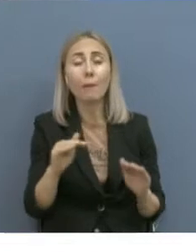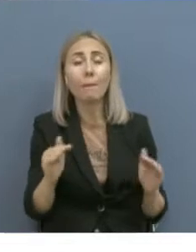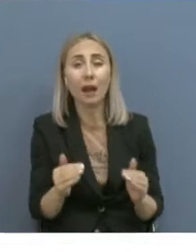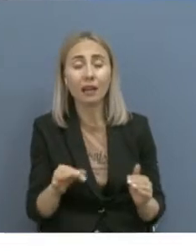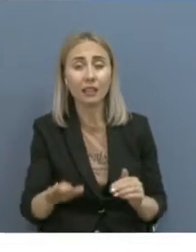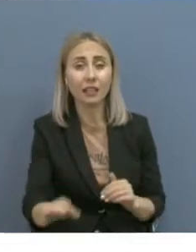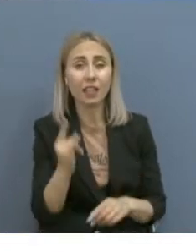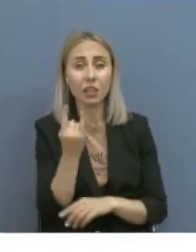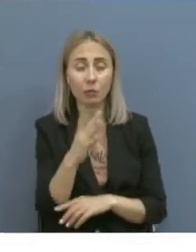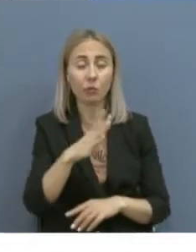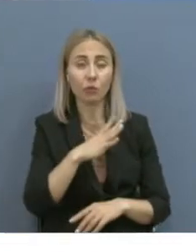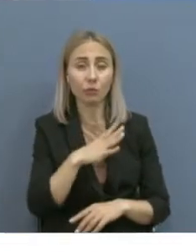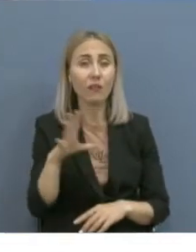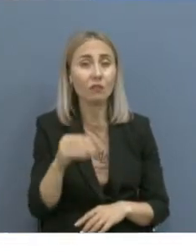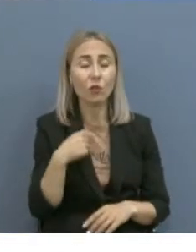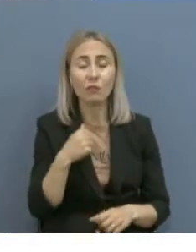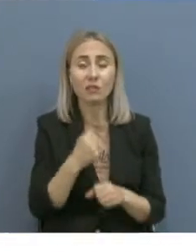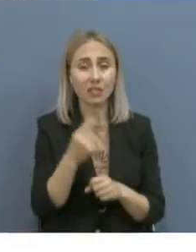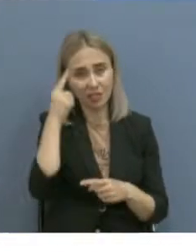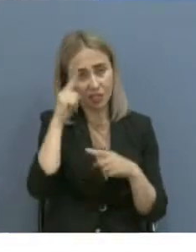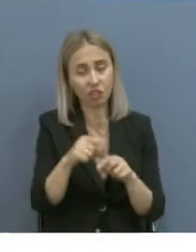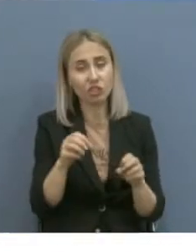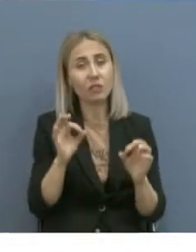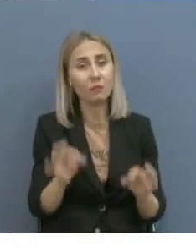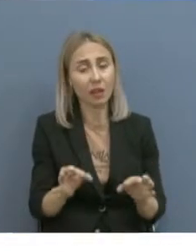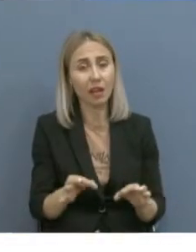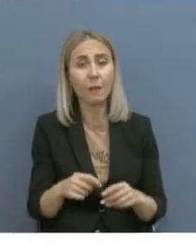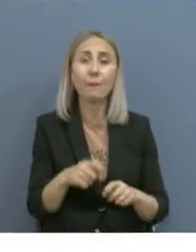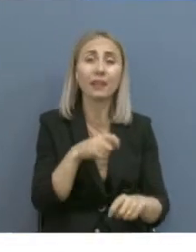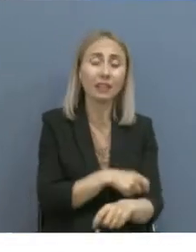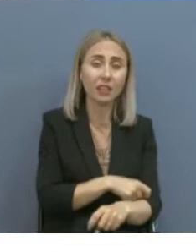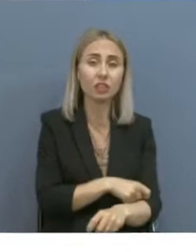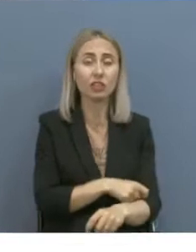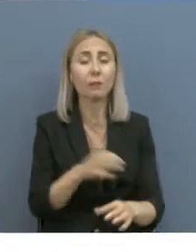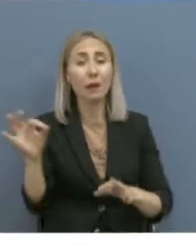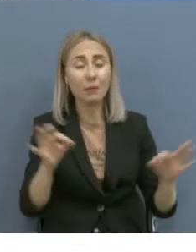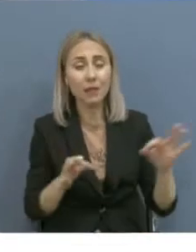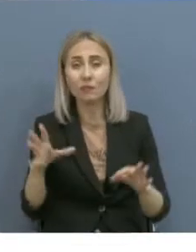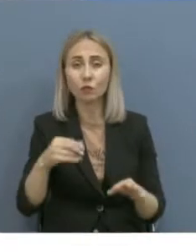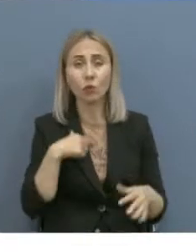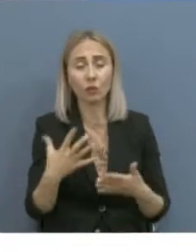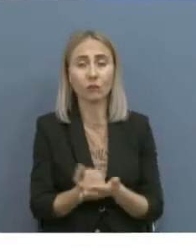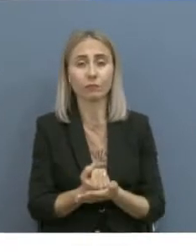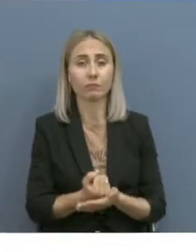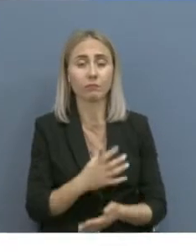техникалық қабат арқылы өтіп, құтқару әдісін қолдандық. Сөйтіп анасы мен баласын өлімнен аман алып қалдық.